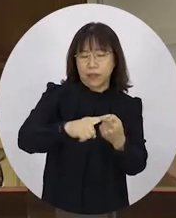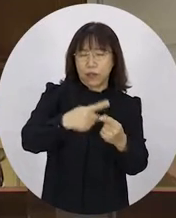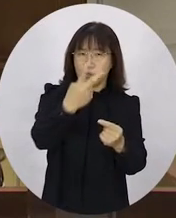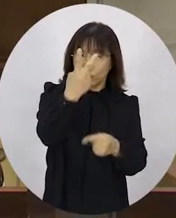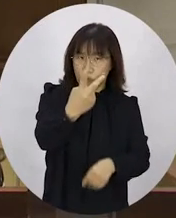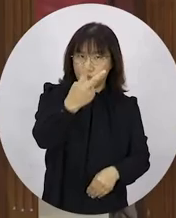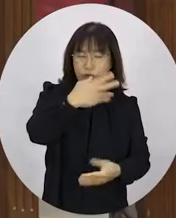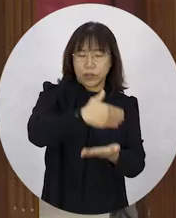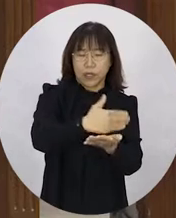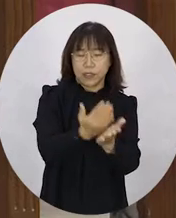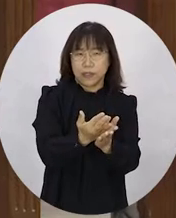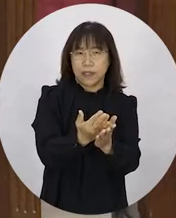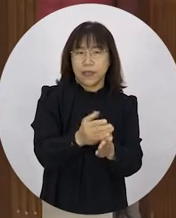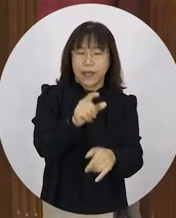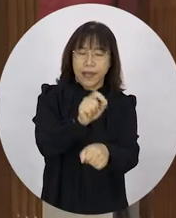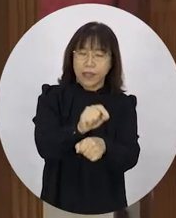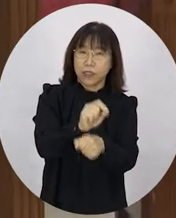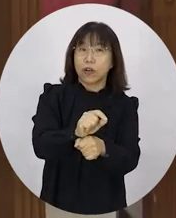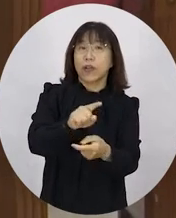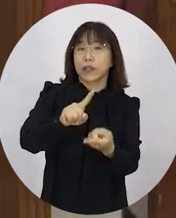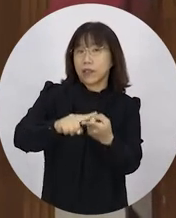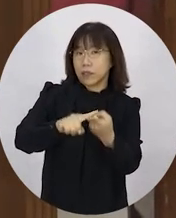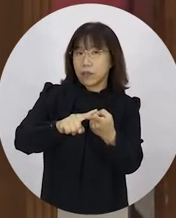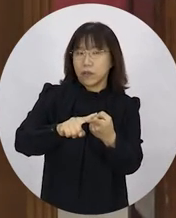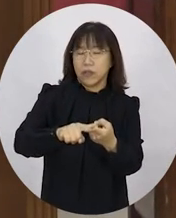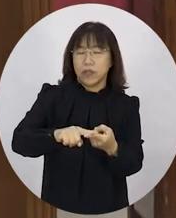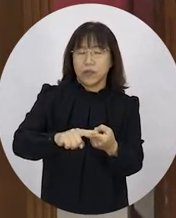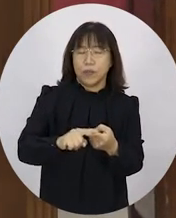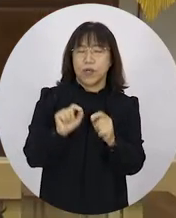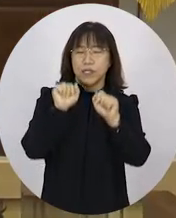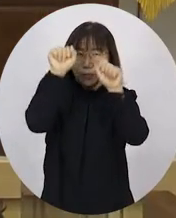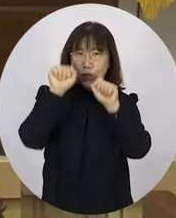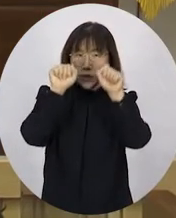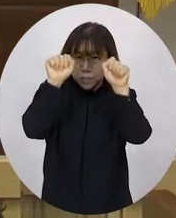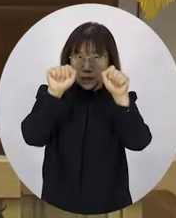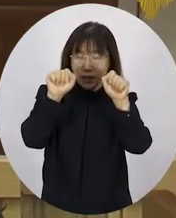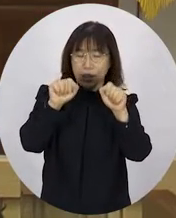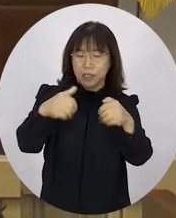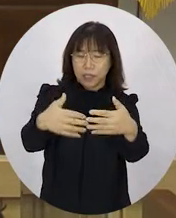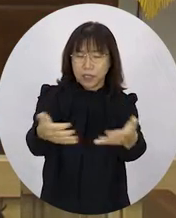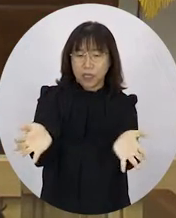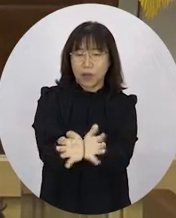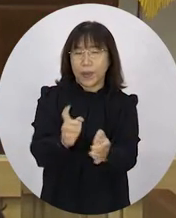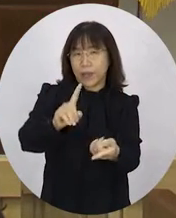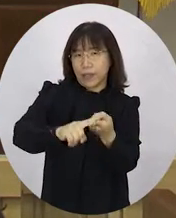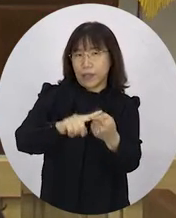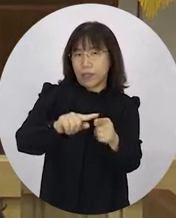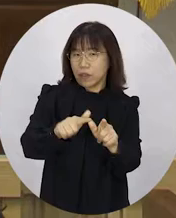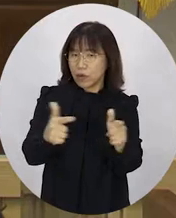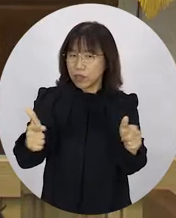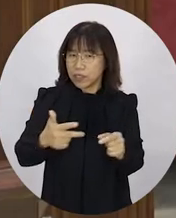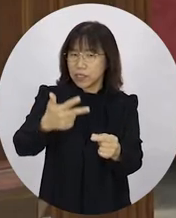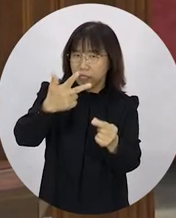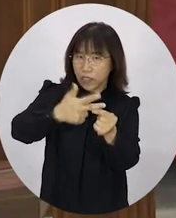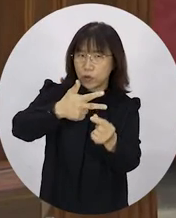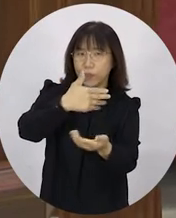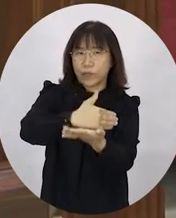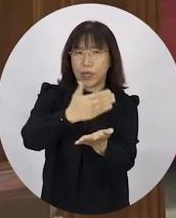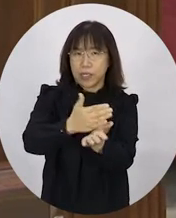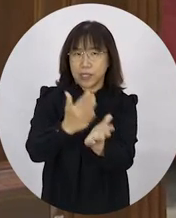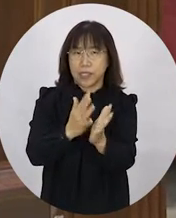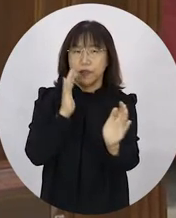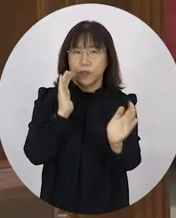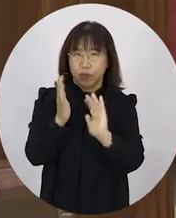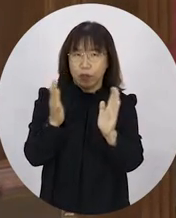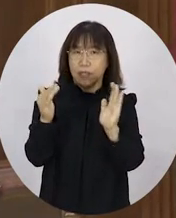조례안 등 두 건을 행정재무위원회에서는 서울특별시 강서구 스포츠클럽 육성 및 지원에 관한 조례안 등